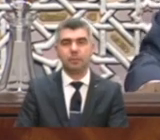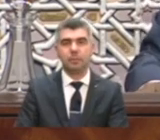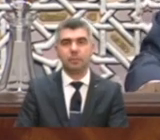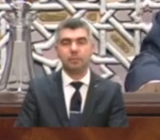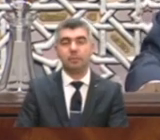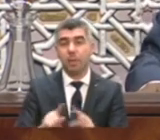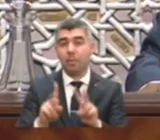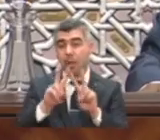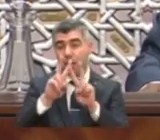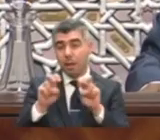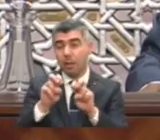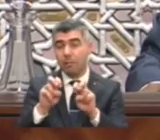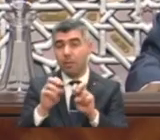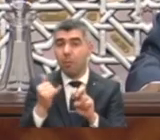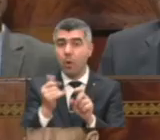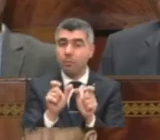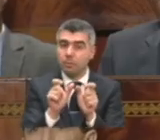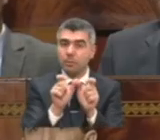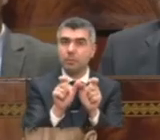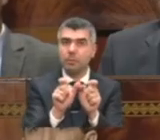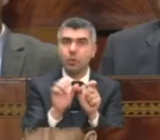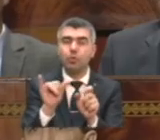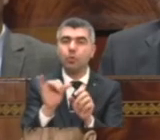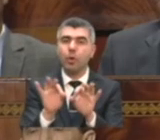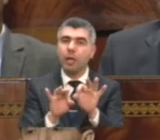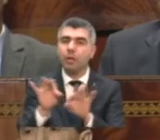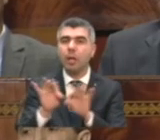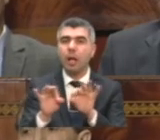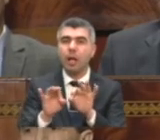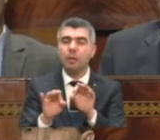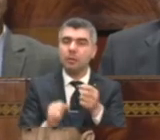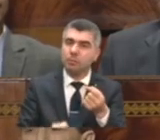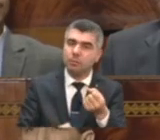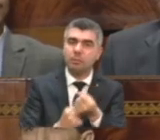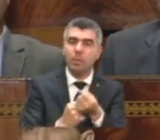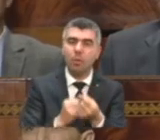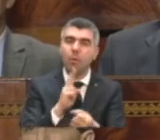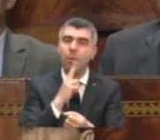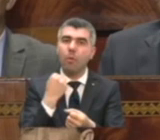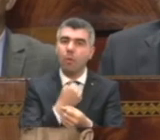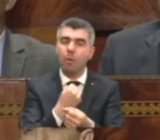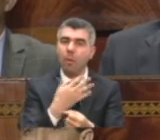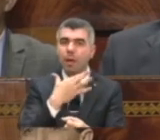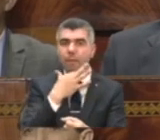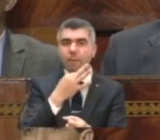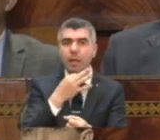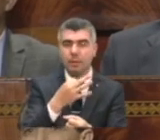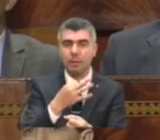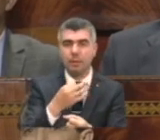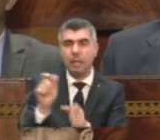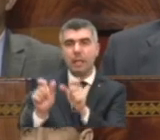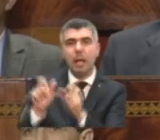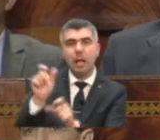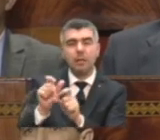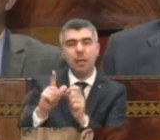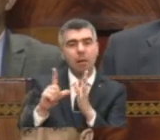منطق المراقبة والعقاب، شنا هي الإجراءات التحفيزية اللي موجدة الحكومة باش أنها تيسر الحق ديال المواطنين